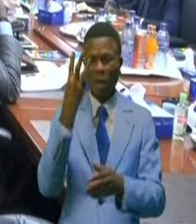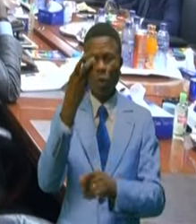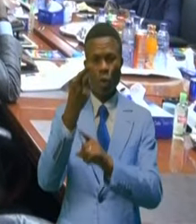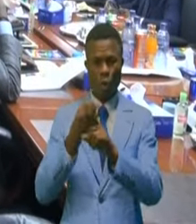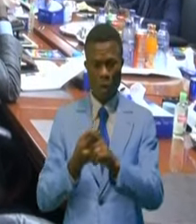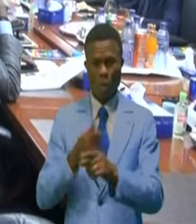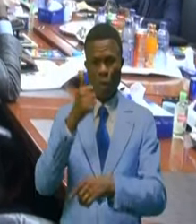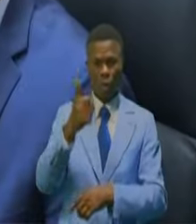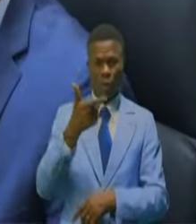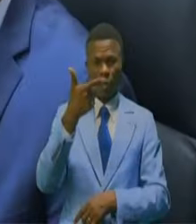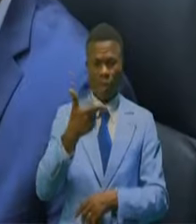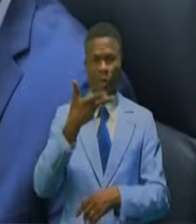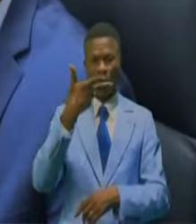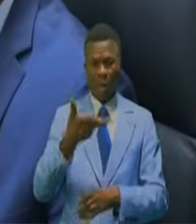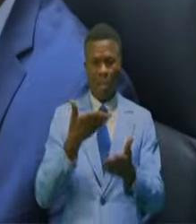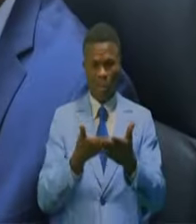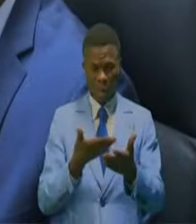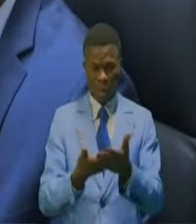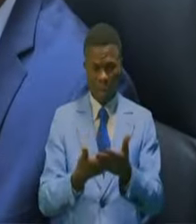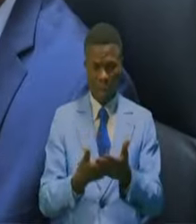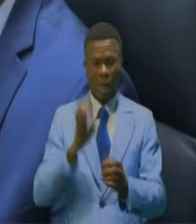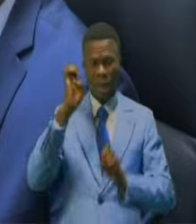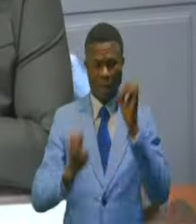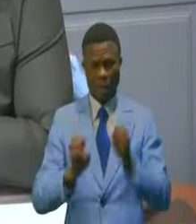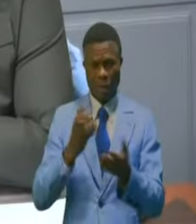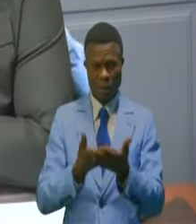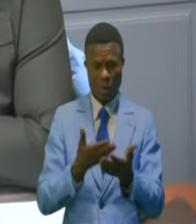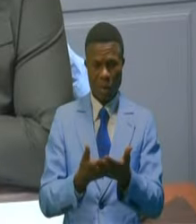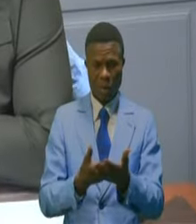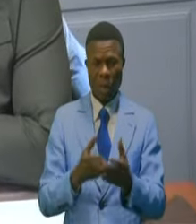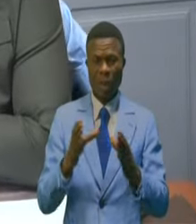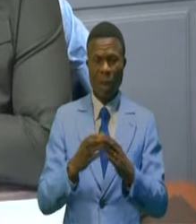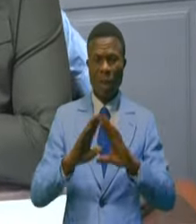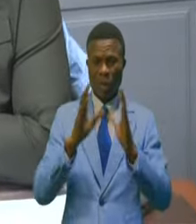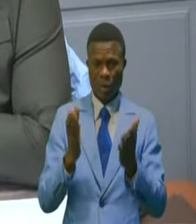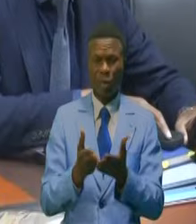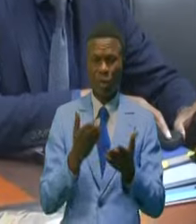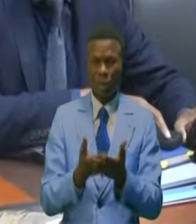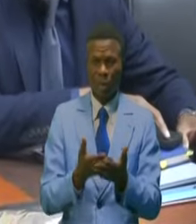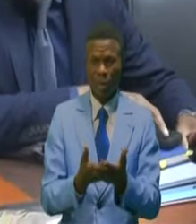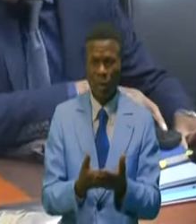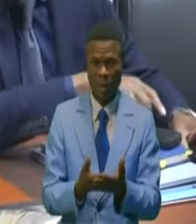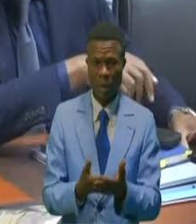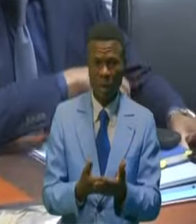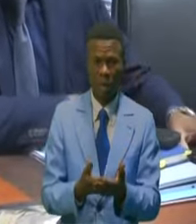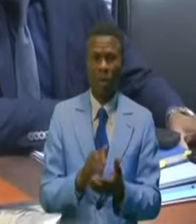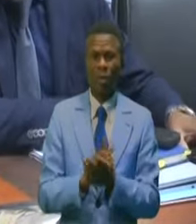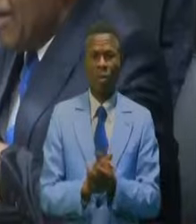la réunion du comité technique de suivi et évaluation avec le ministère des Finances selon